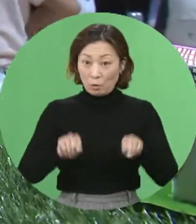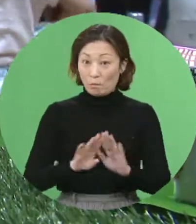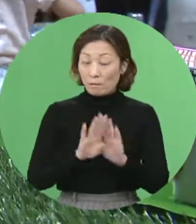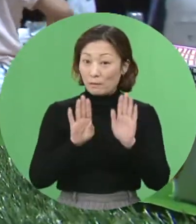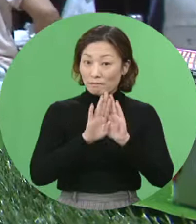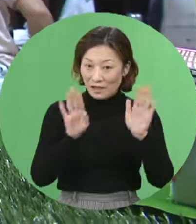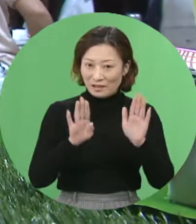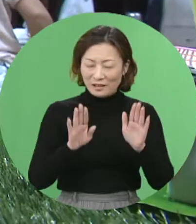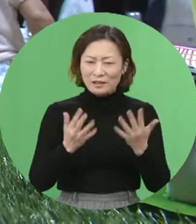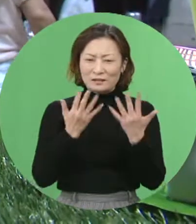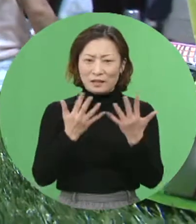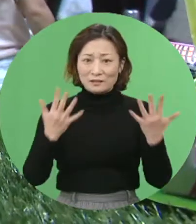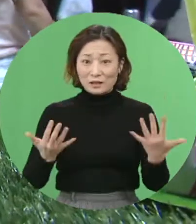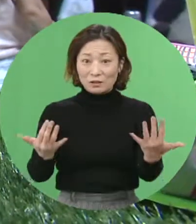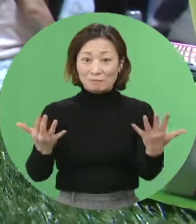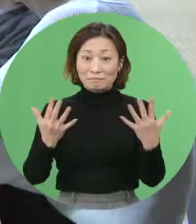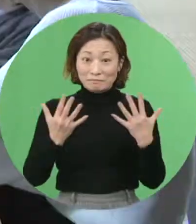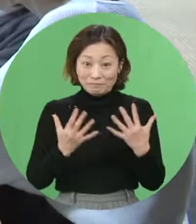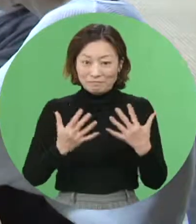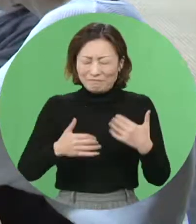くの人でにぎわいました。